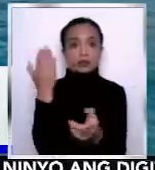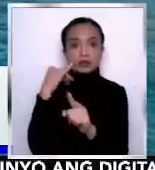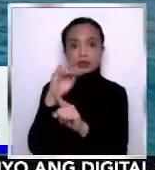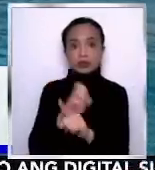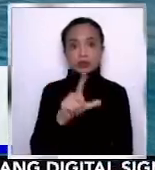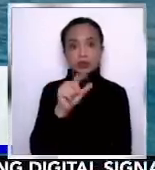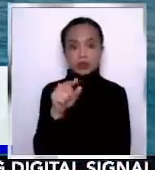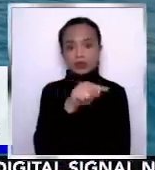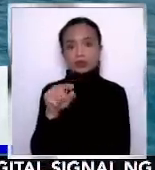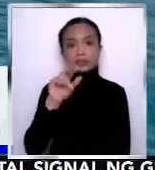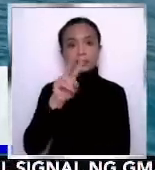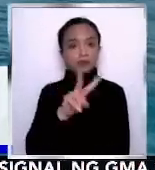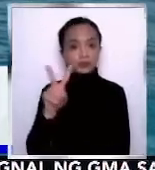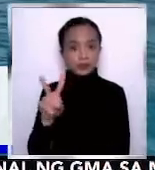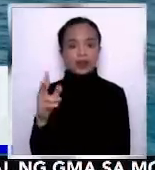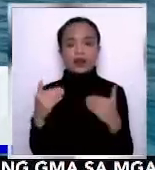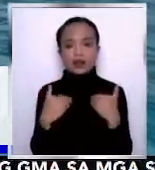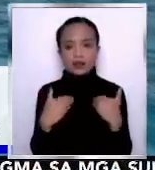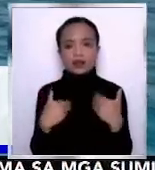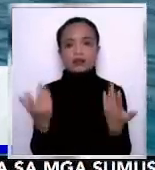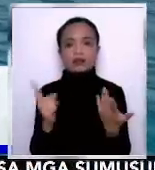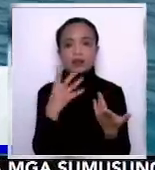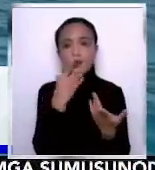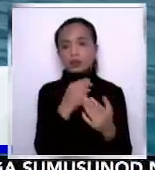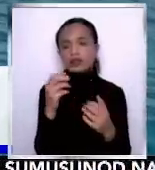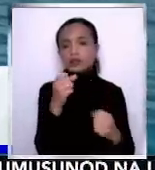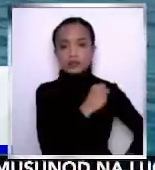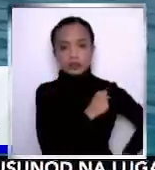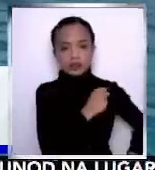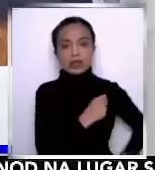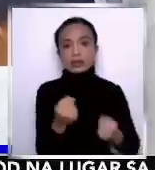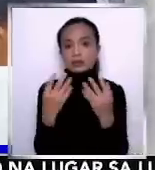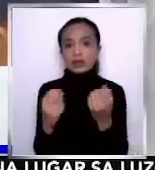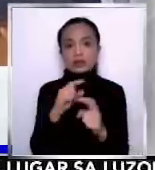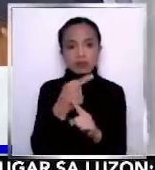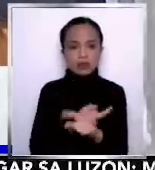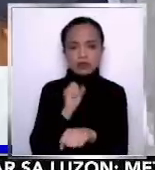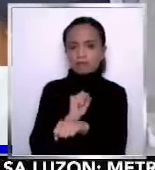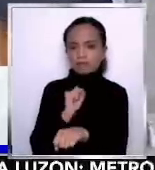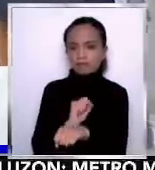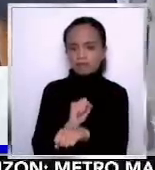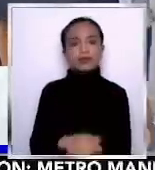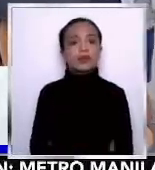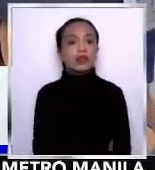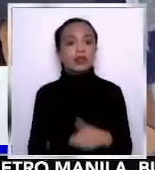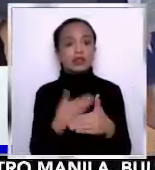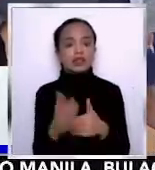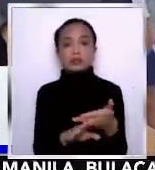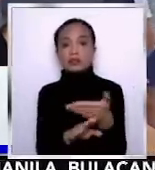22. Hatid rin nila ang mga kapalitan ng mga sundalong ilang buwan nang naka-duty doon. Bago nakarating sa BRP Sierra